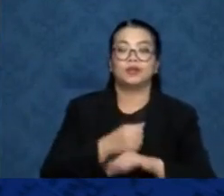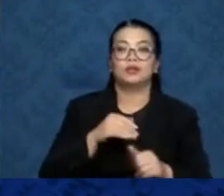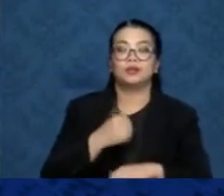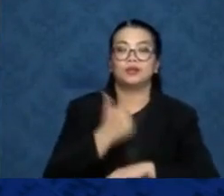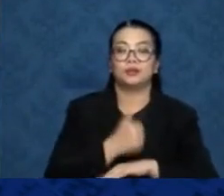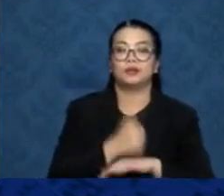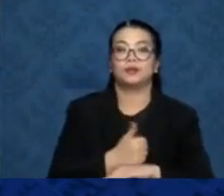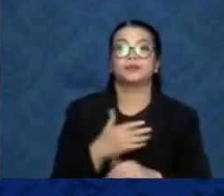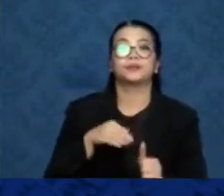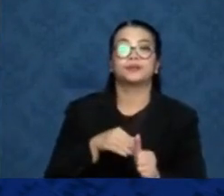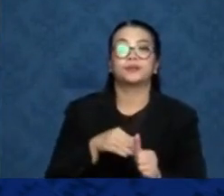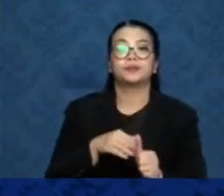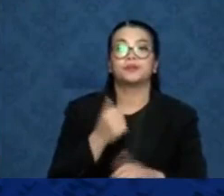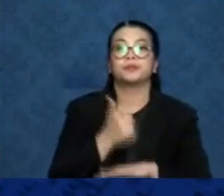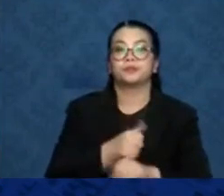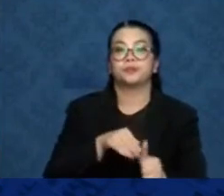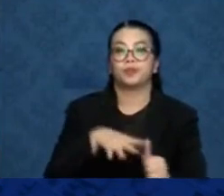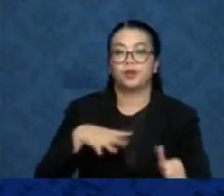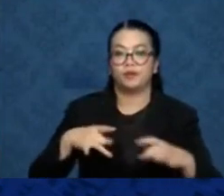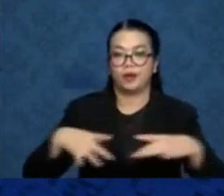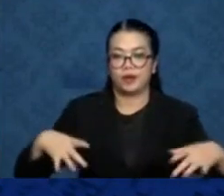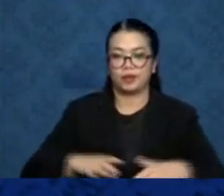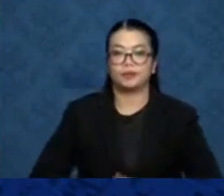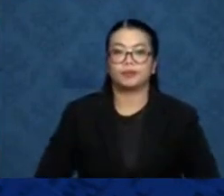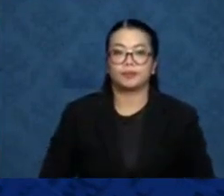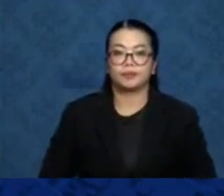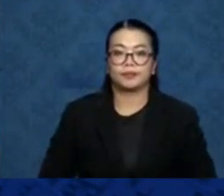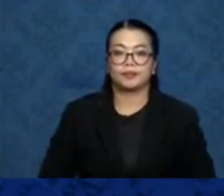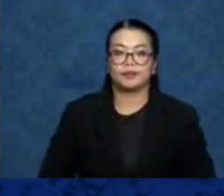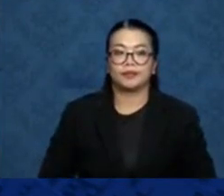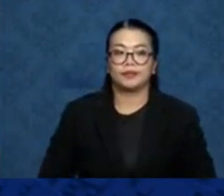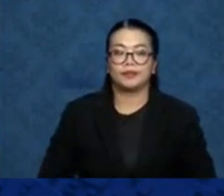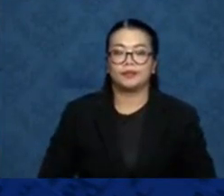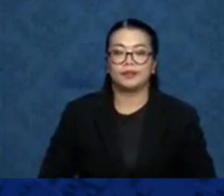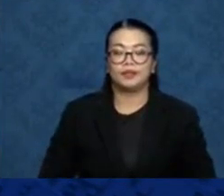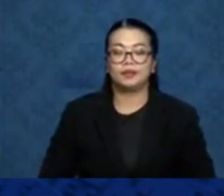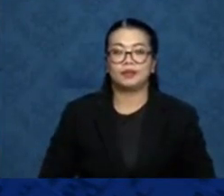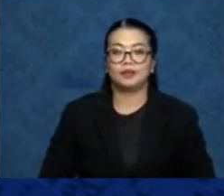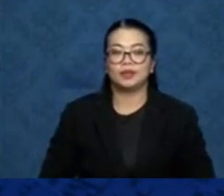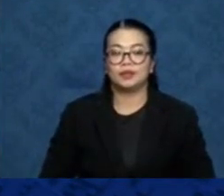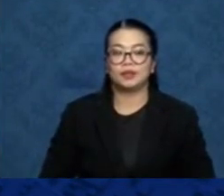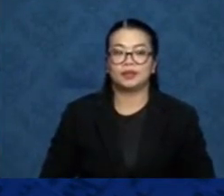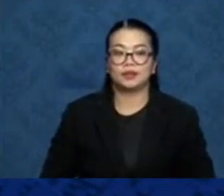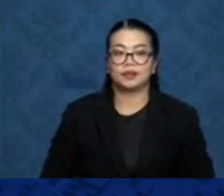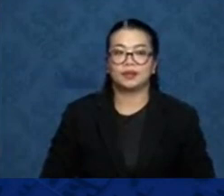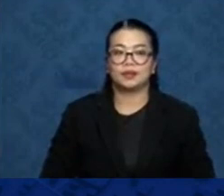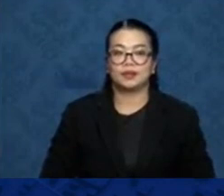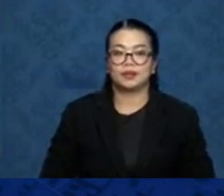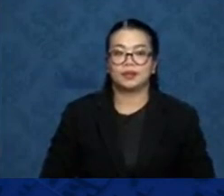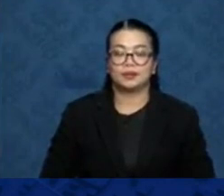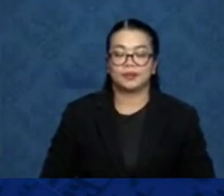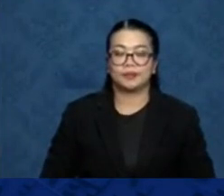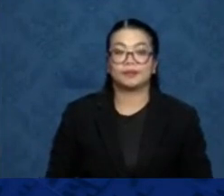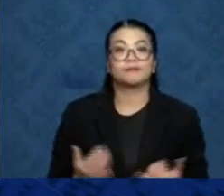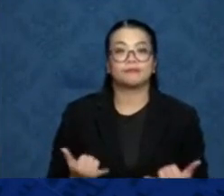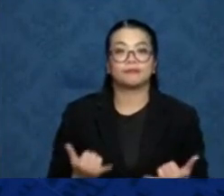สิ่งที่ทำตอนนี้ทำให้สังคมเชื่อว่าเป็นระบบนิติธรรมที่ย่ำแย่เพราะมีกระบวนการยุติธรรม2มาตรฐานอยู่ใน